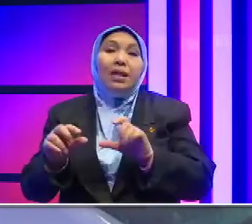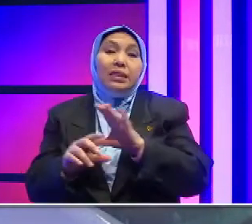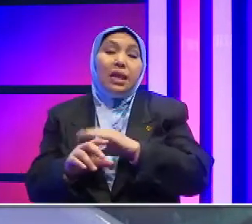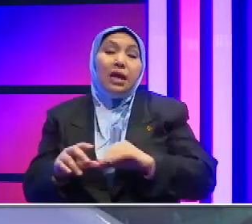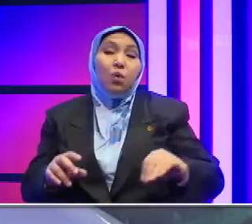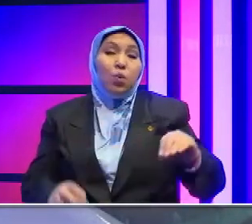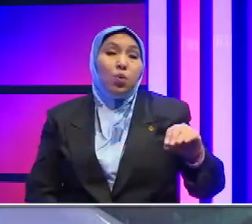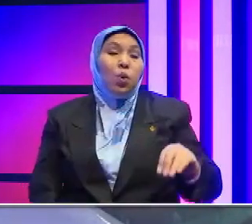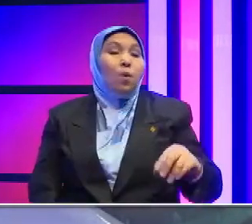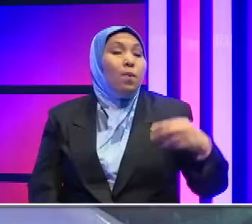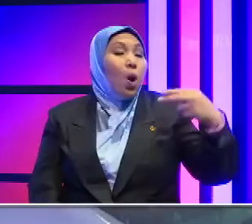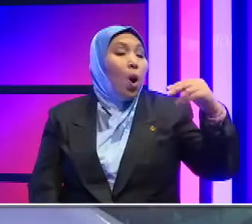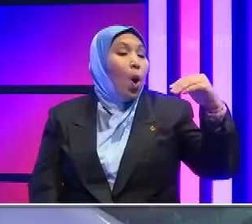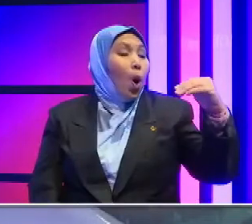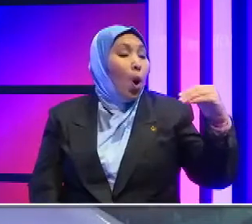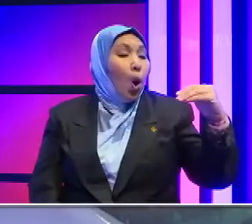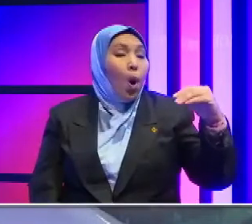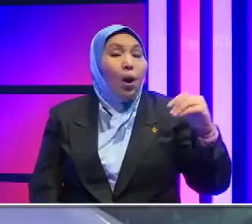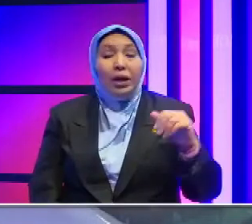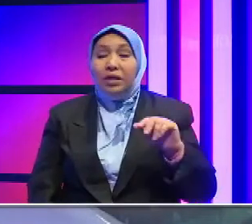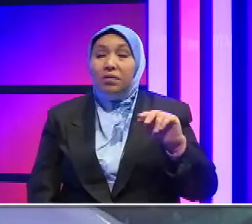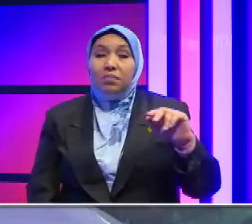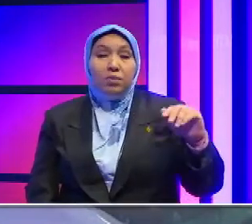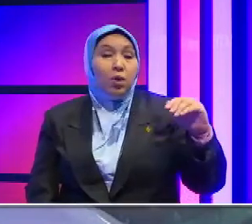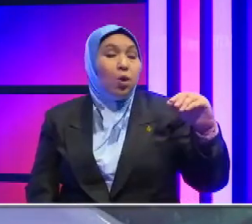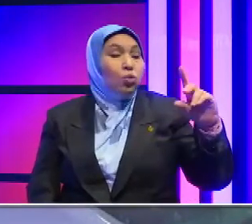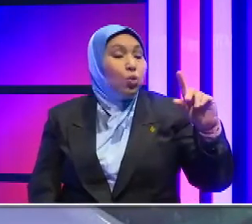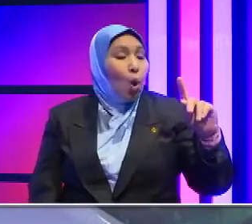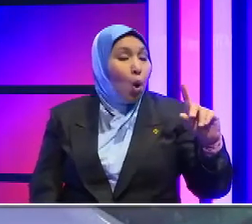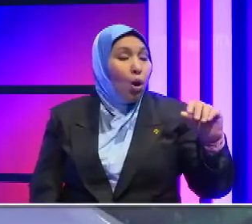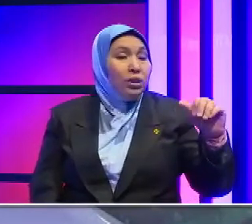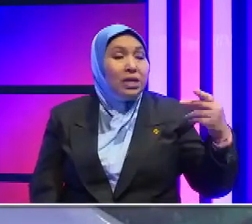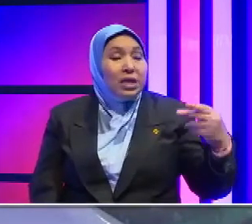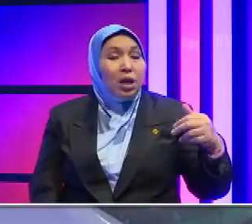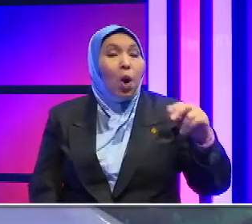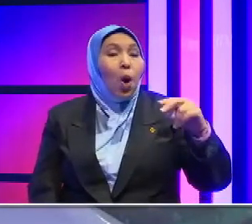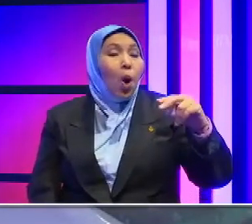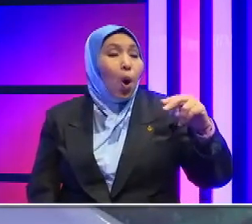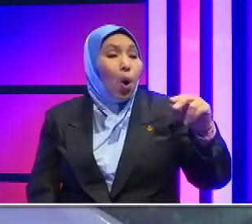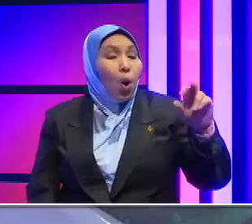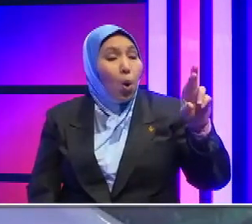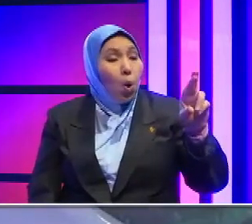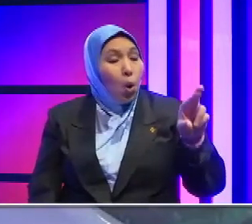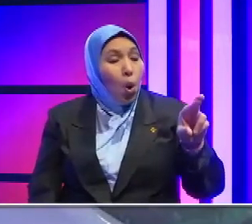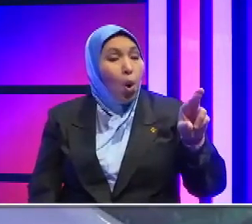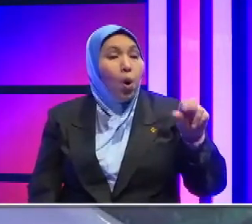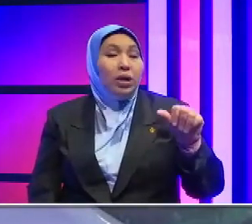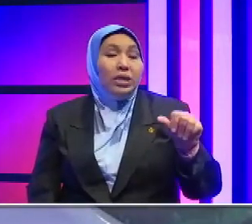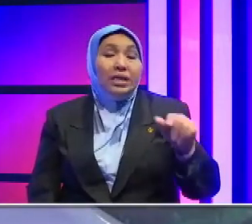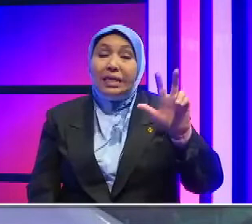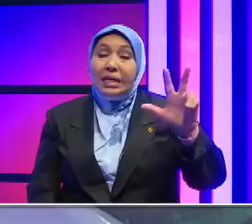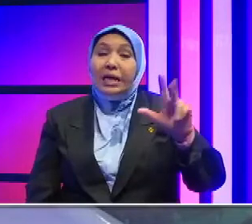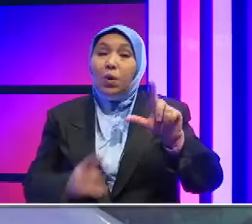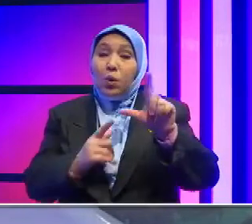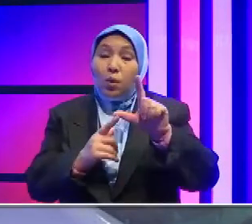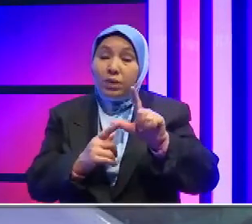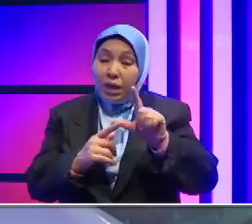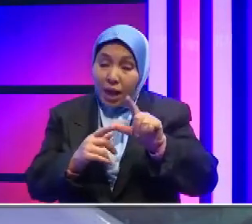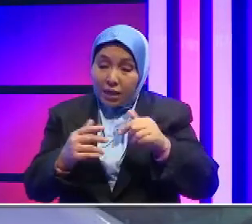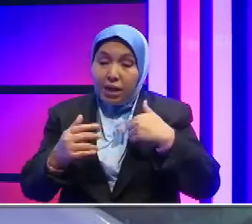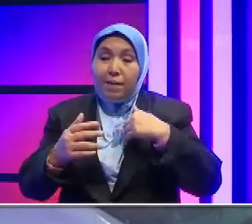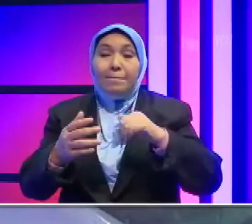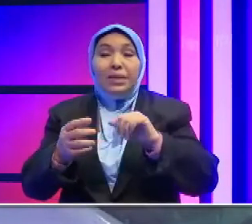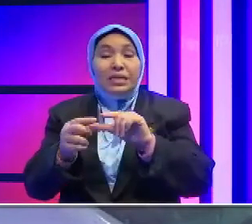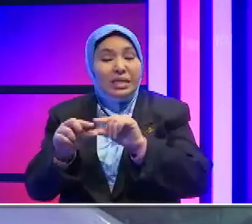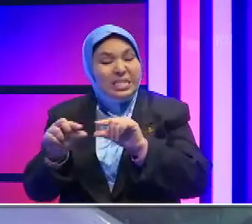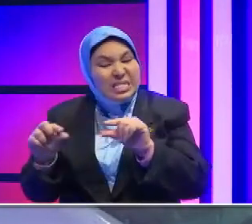juga Khori koti Loli ada Putri jurus ini dia terkesan hingga